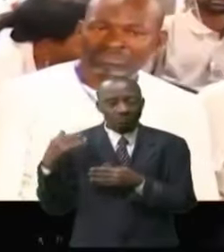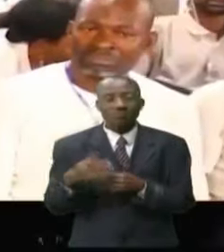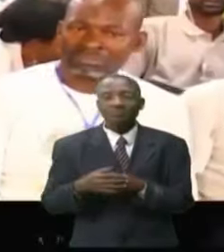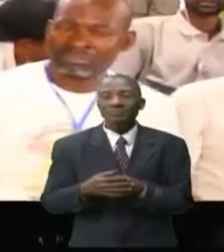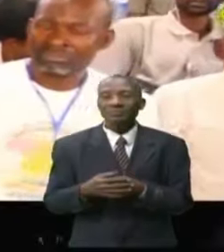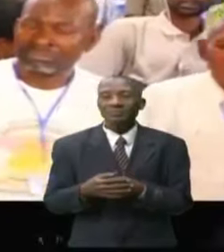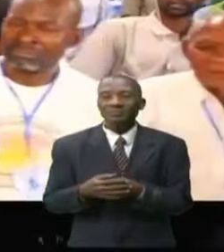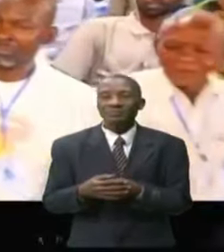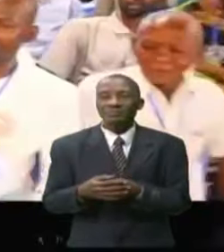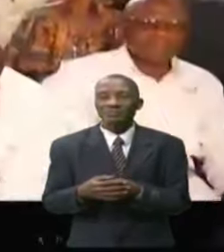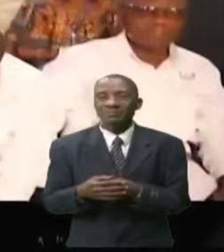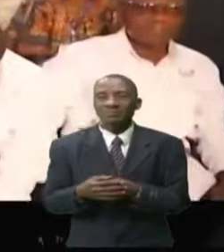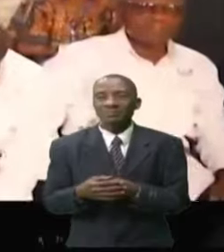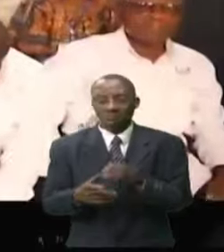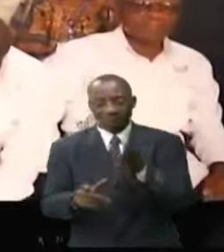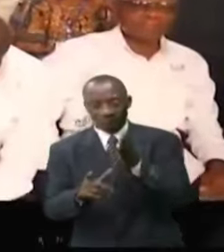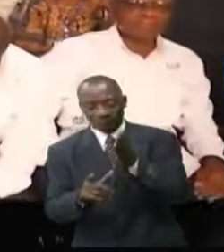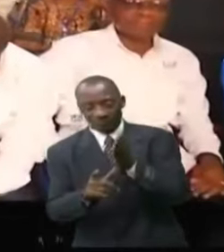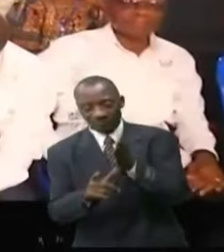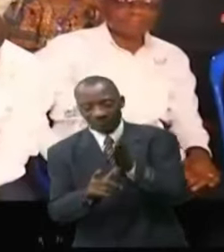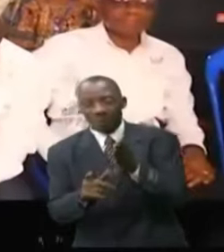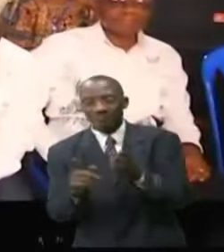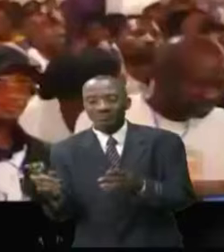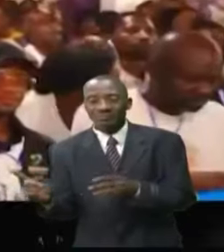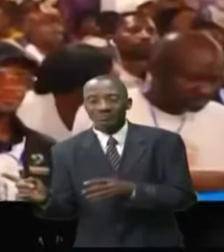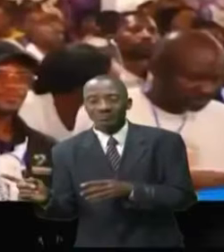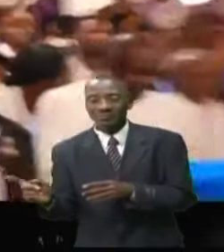bataille pour les élections de décembre